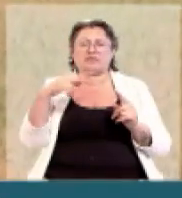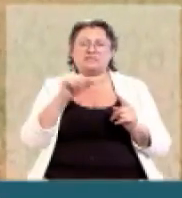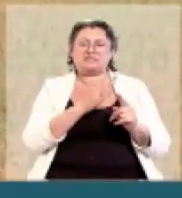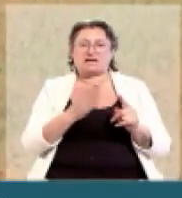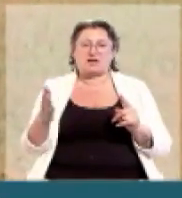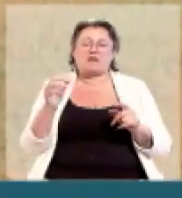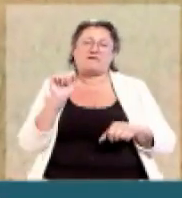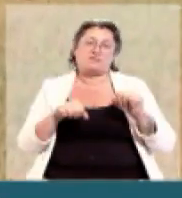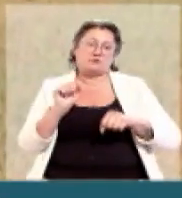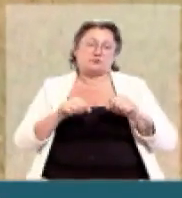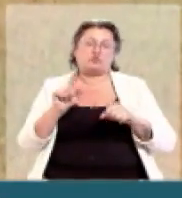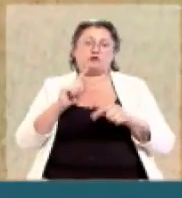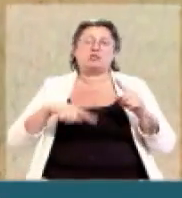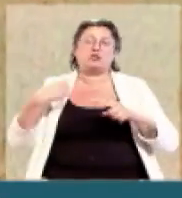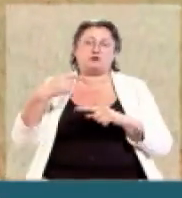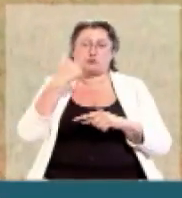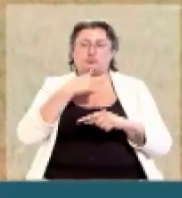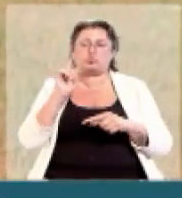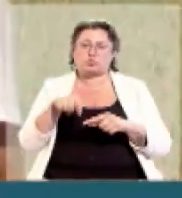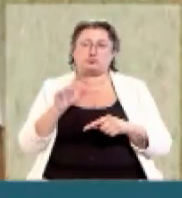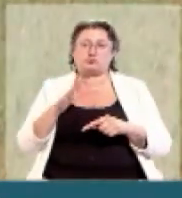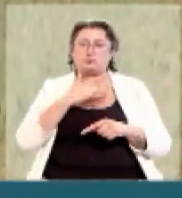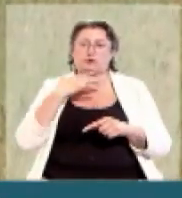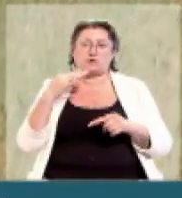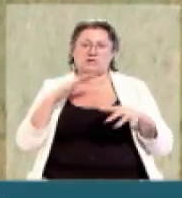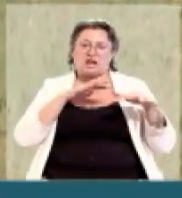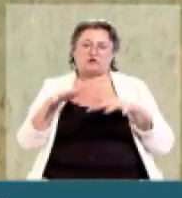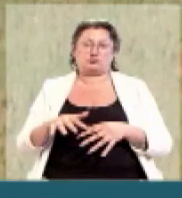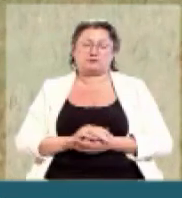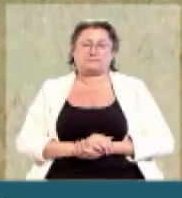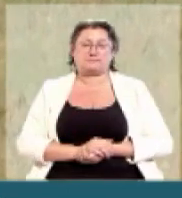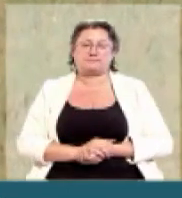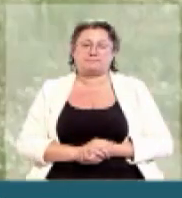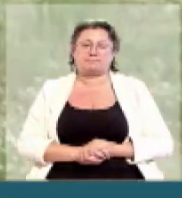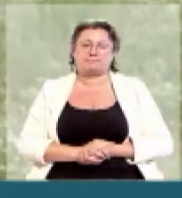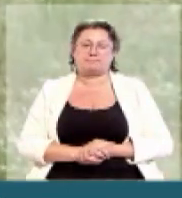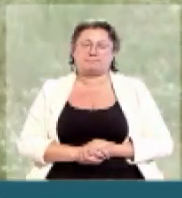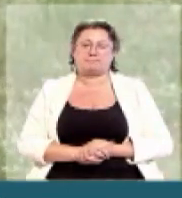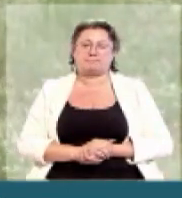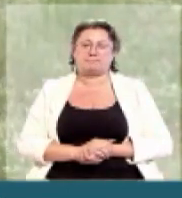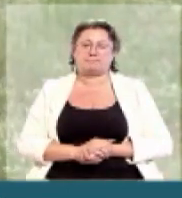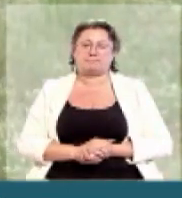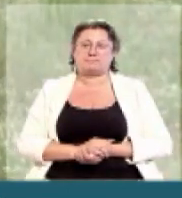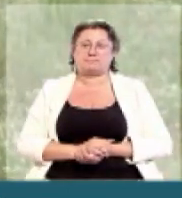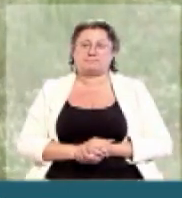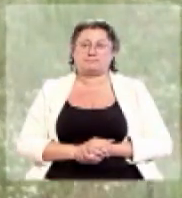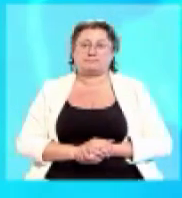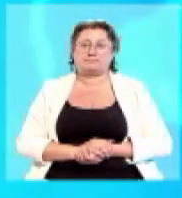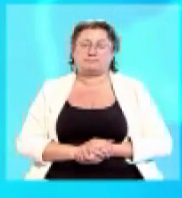2 недель. Не исключено, что и следующий год будет тоже непростым. Любовь Облачкина, Родион Бабич, телеканал